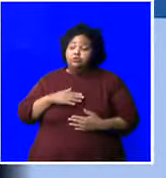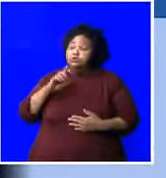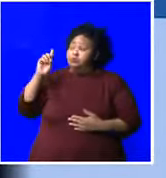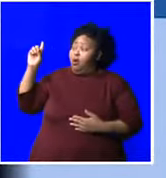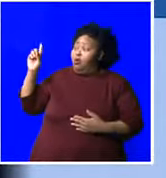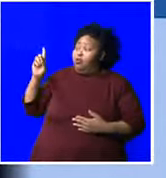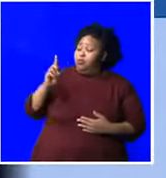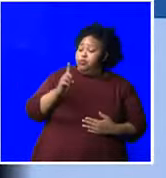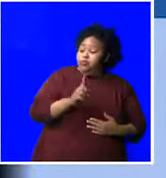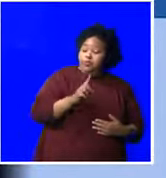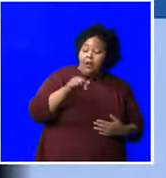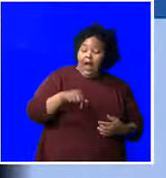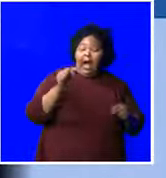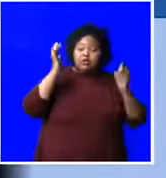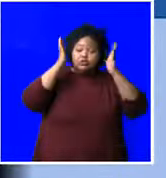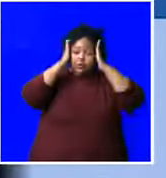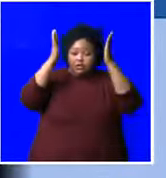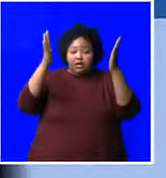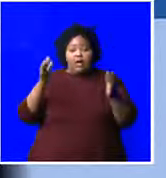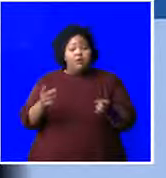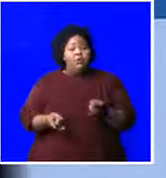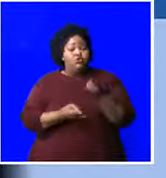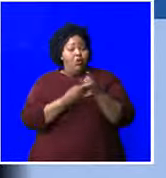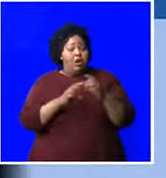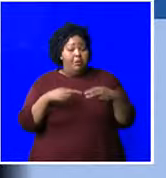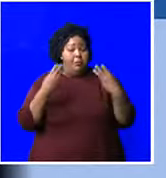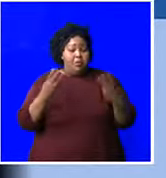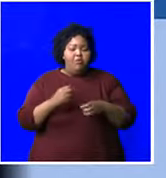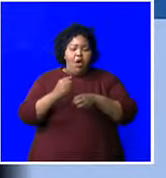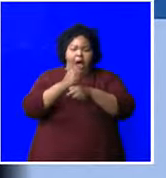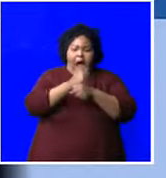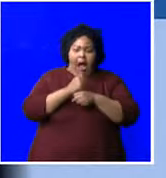companies. Bangasisita ukuthi siqhube